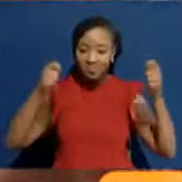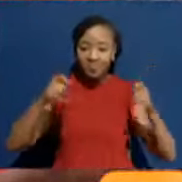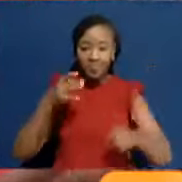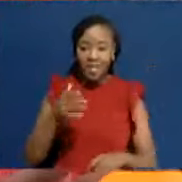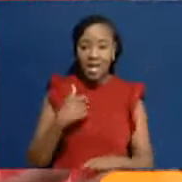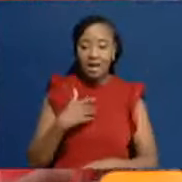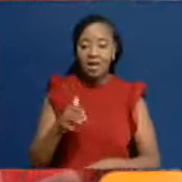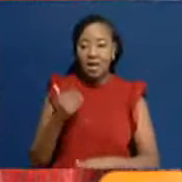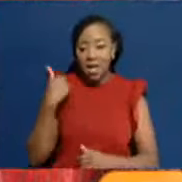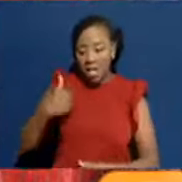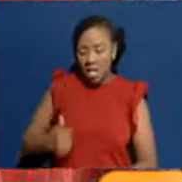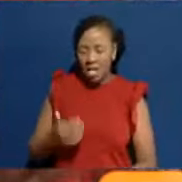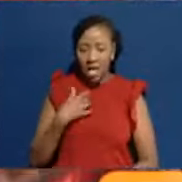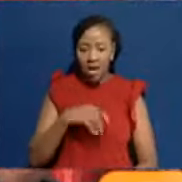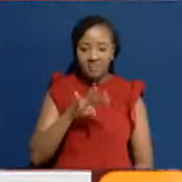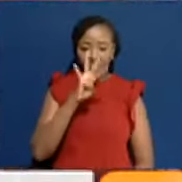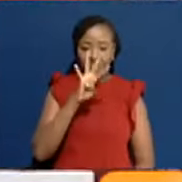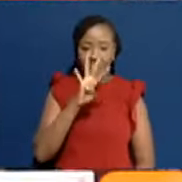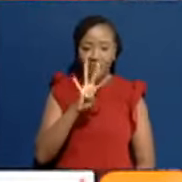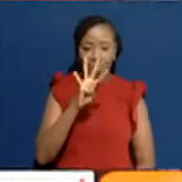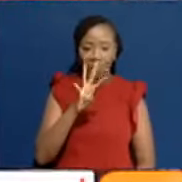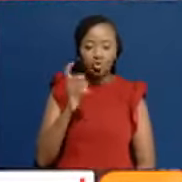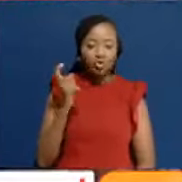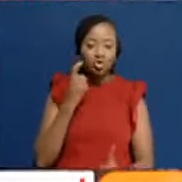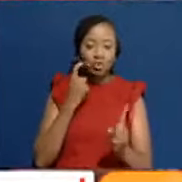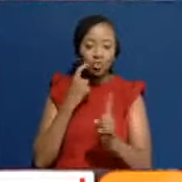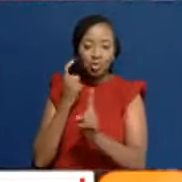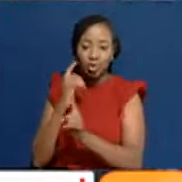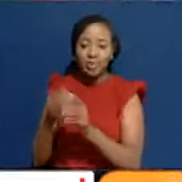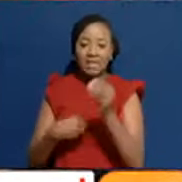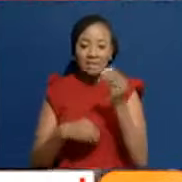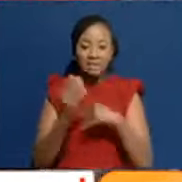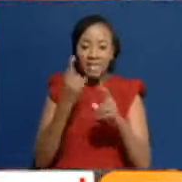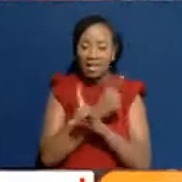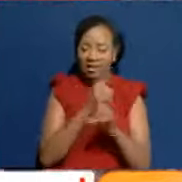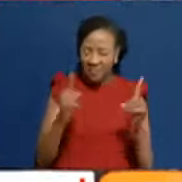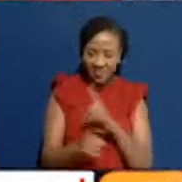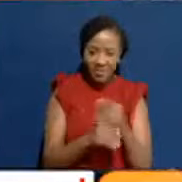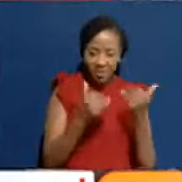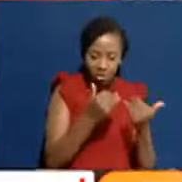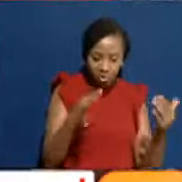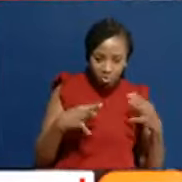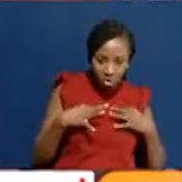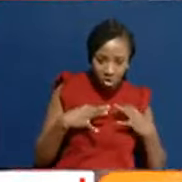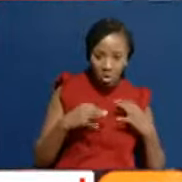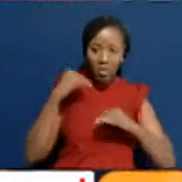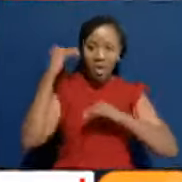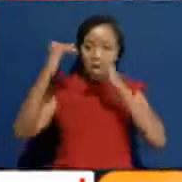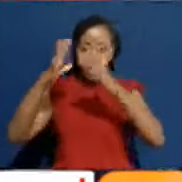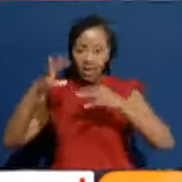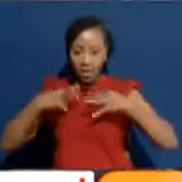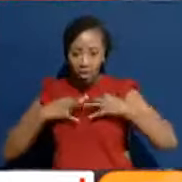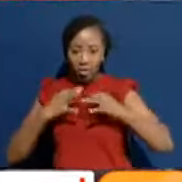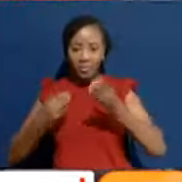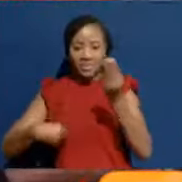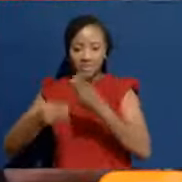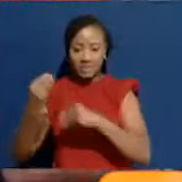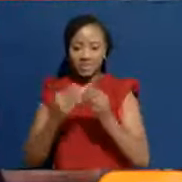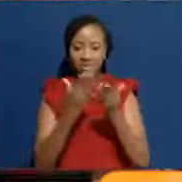4 stalls, nauza nguo za kila aina, kuanzia za watoto, za watu wakubwa, na kila aina ya